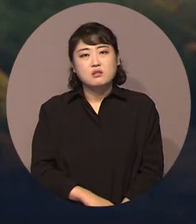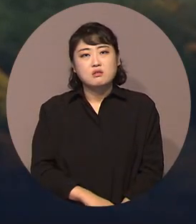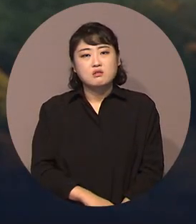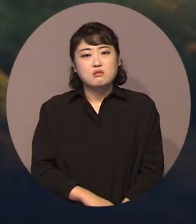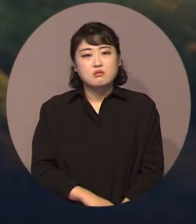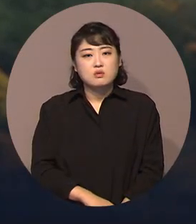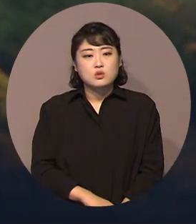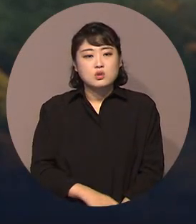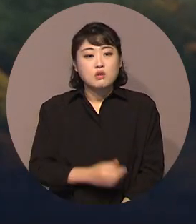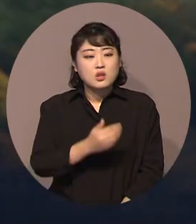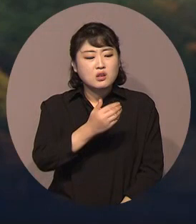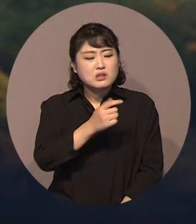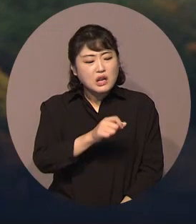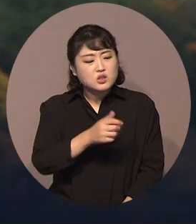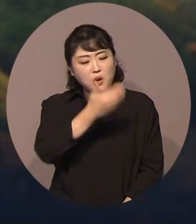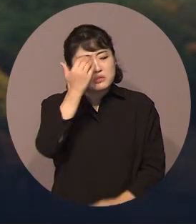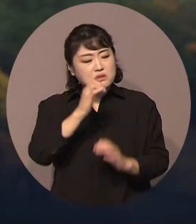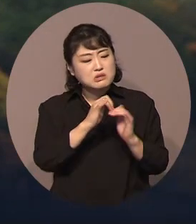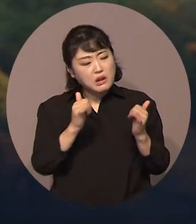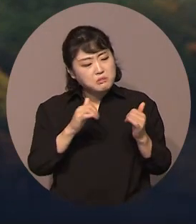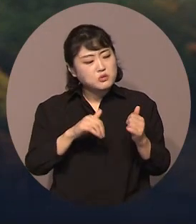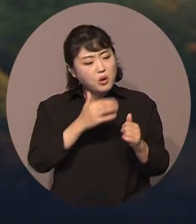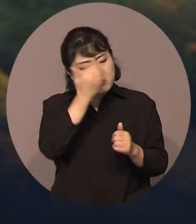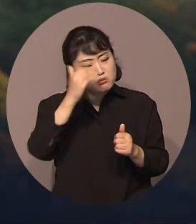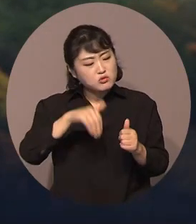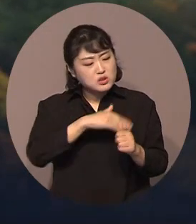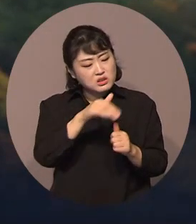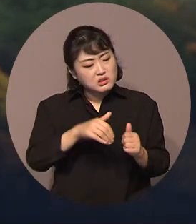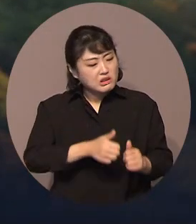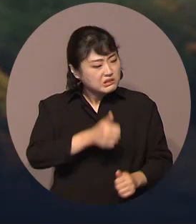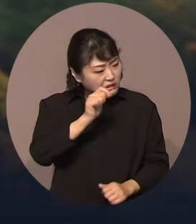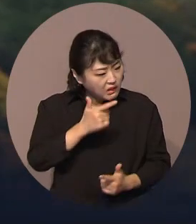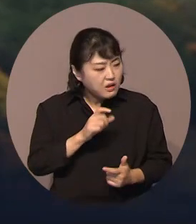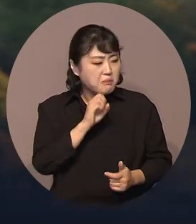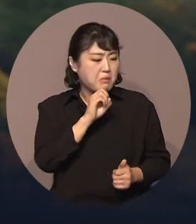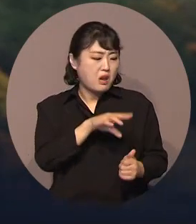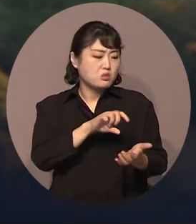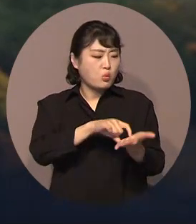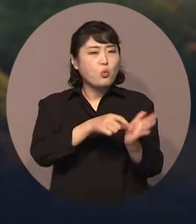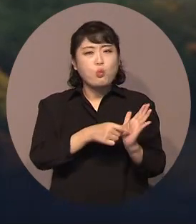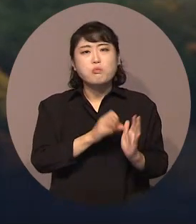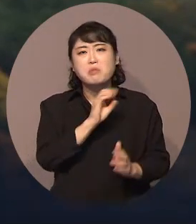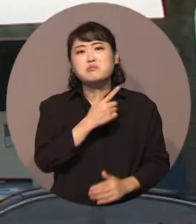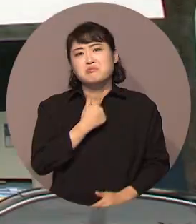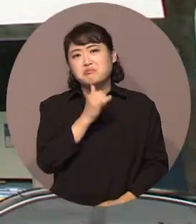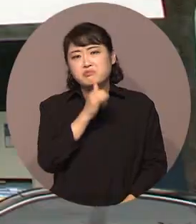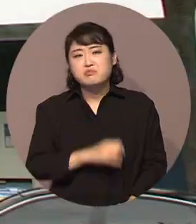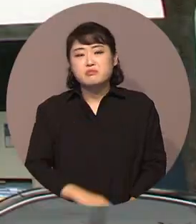그리고 좀 젊은 분위기로 가는 게 좋지 않겠냐. 그 정도는 얘기했죠.